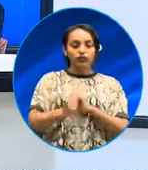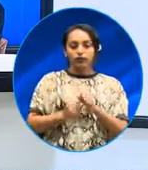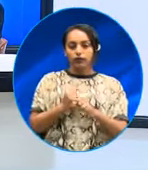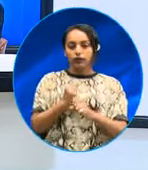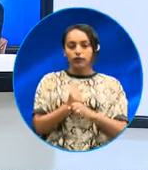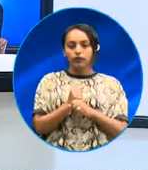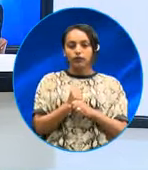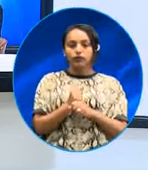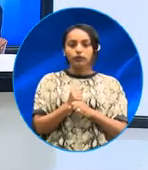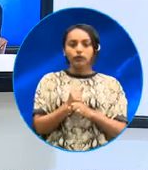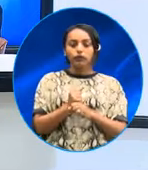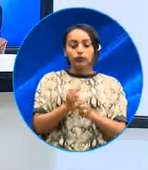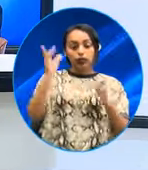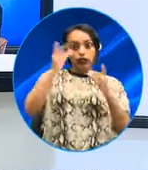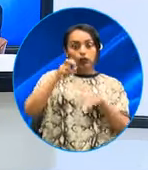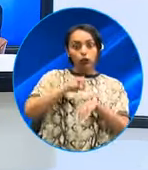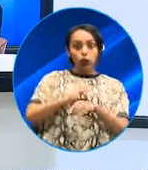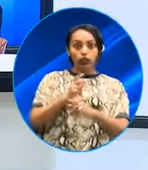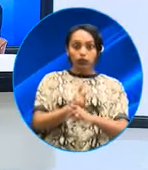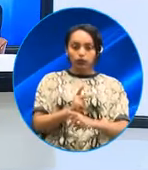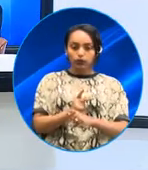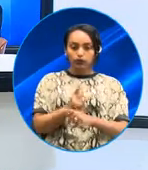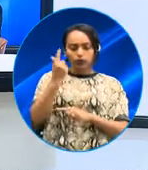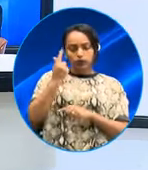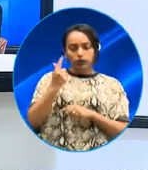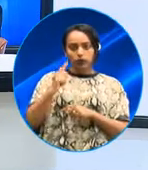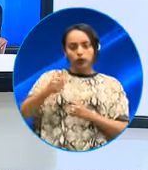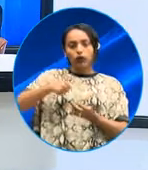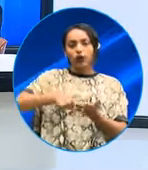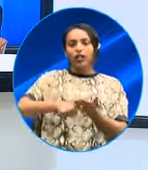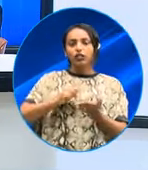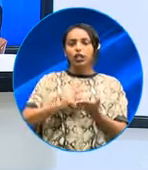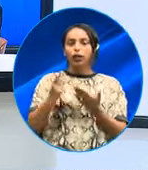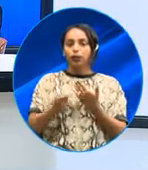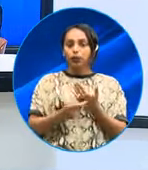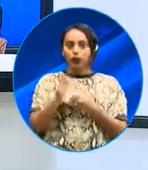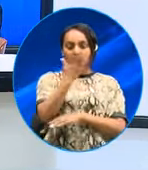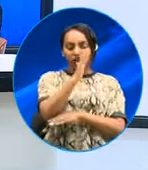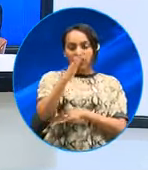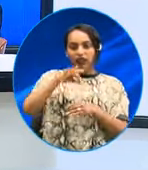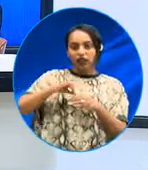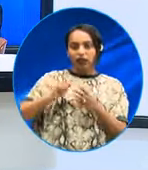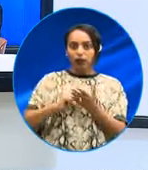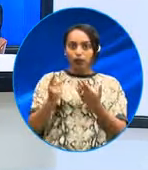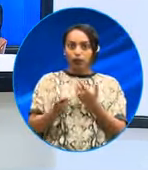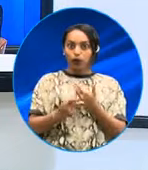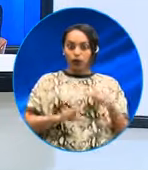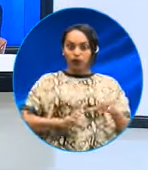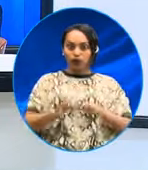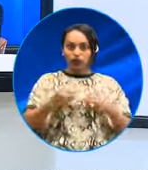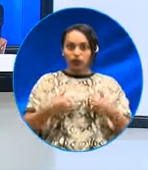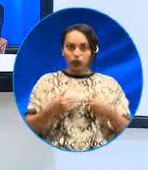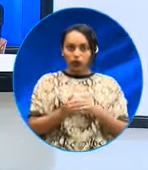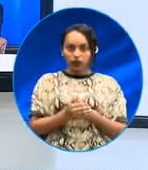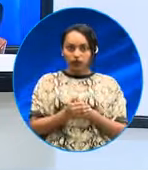2 ዓመታት ክረምት ወቅት ተጠብቆ የአረንጓዴ አሻራ መርሃ ግብር የችግኝ ተከላ መርሃ ግብር